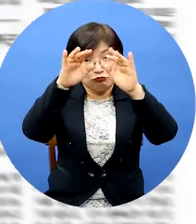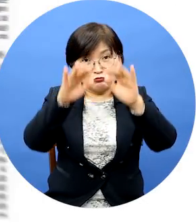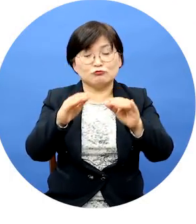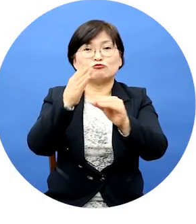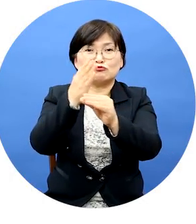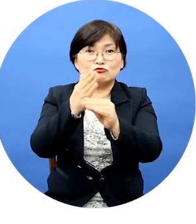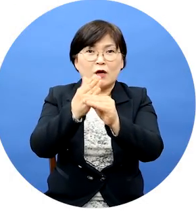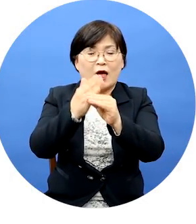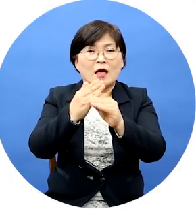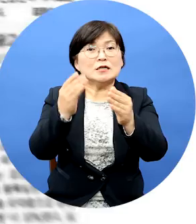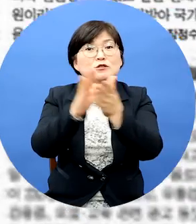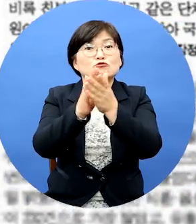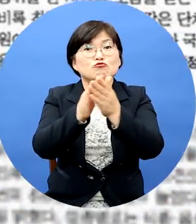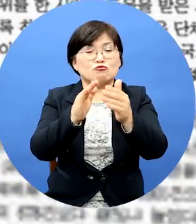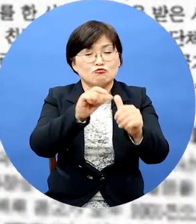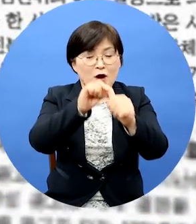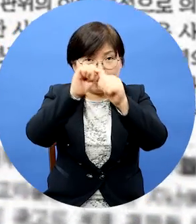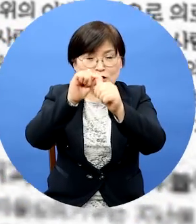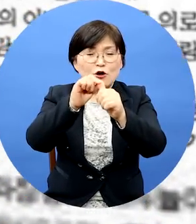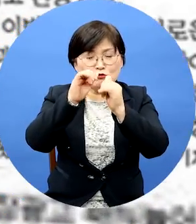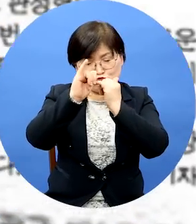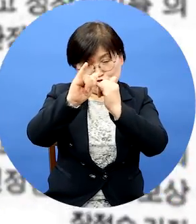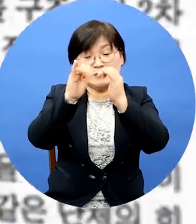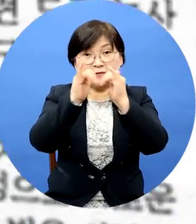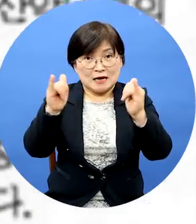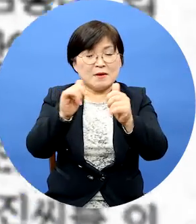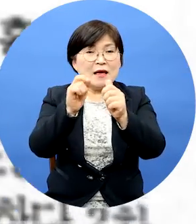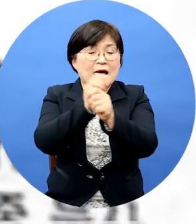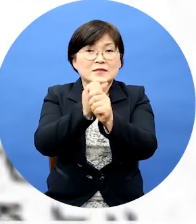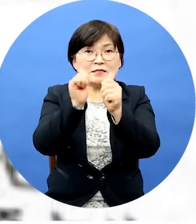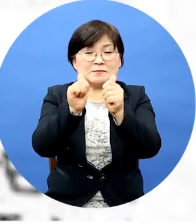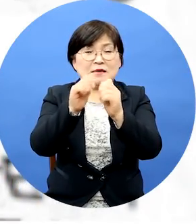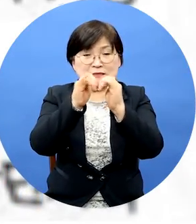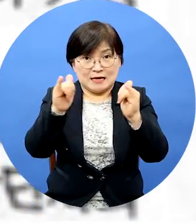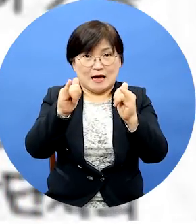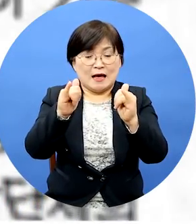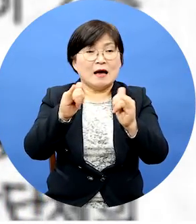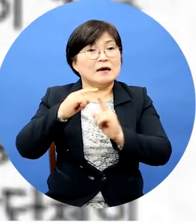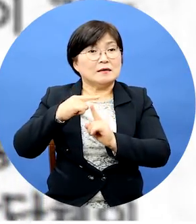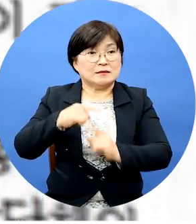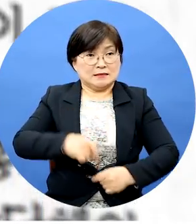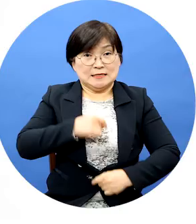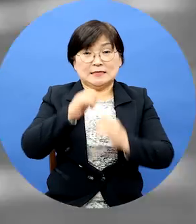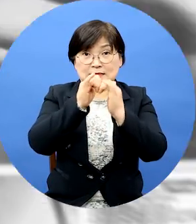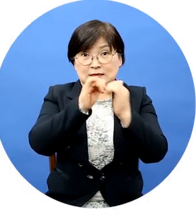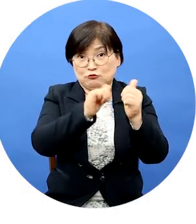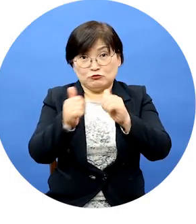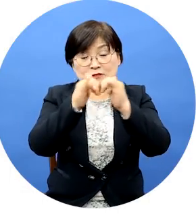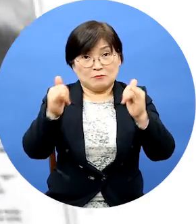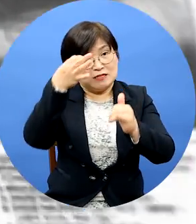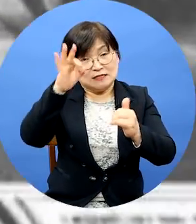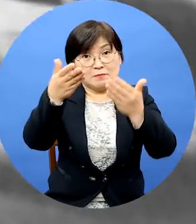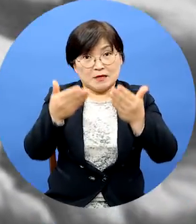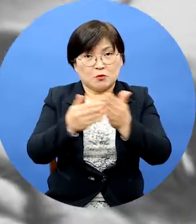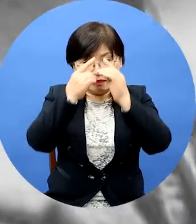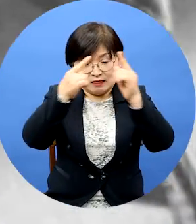눈사태에서 동료를 구하다 숨진 숨은 영웅도 행정심판을 통해 의사자로 인정받게 됐습니다. 대학